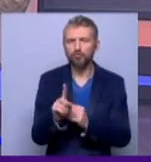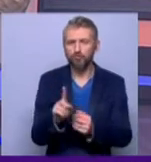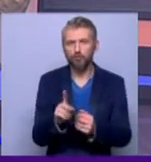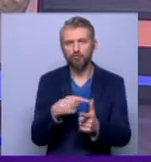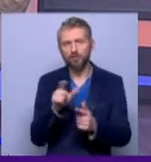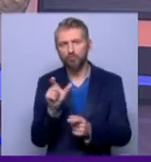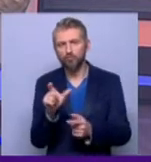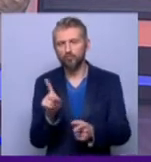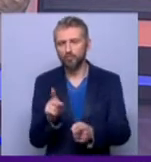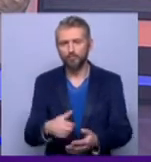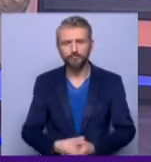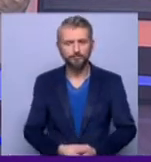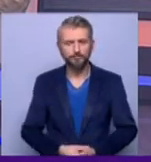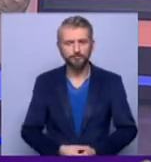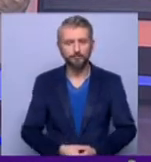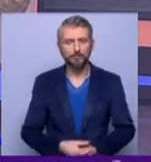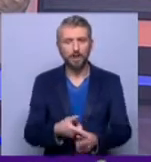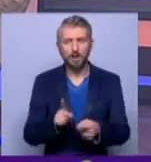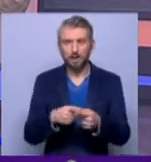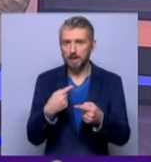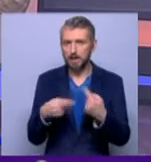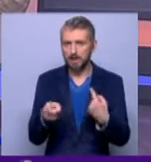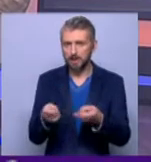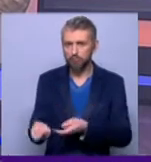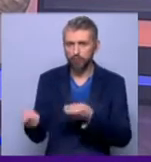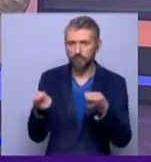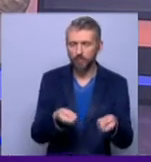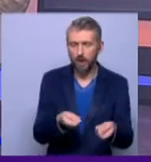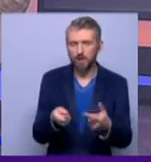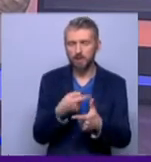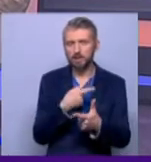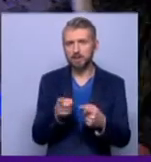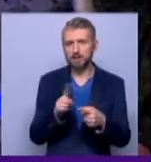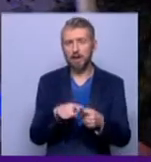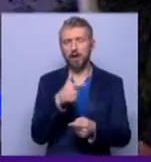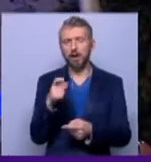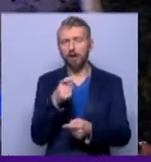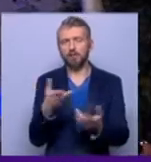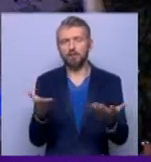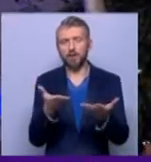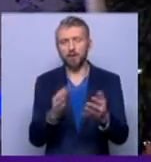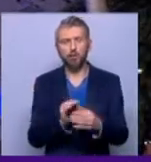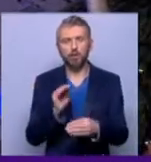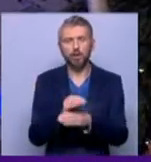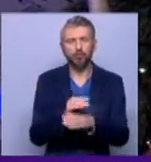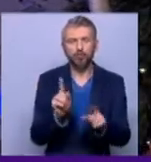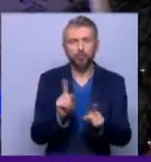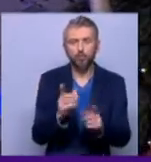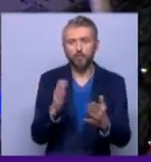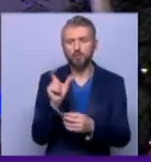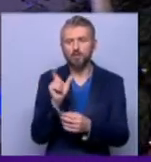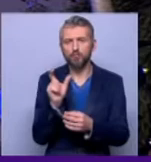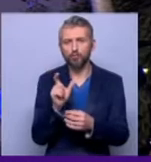чи хімічно? Це різні постачальники, це газ, який там додають щось, якусь